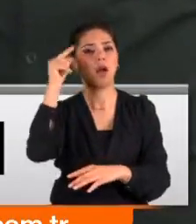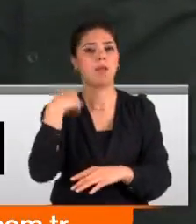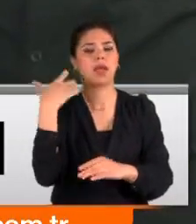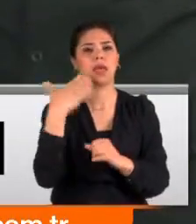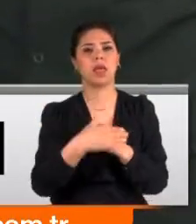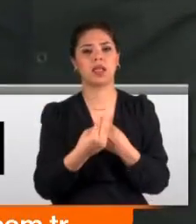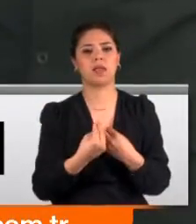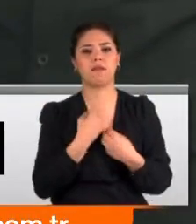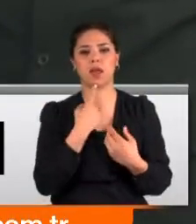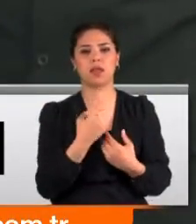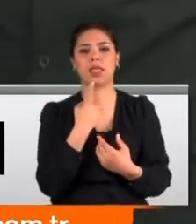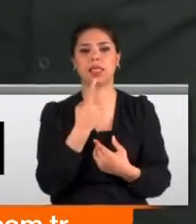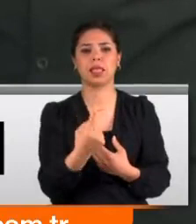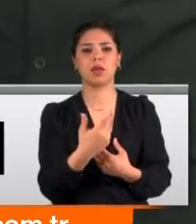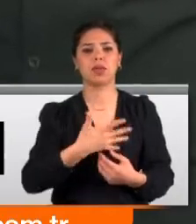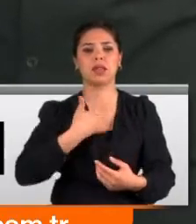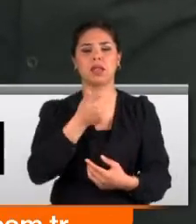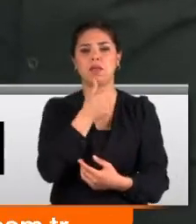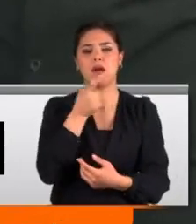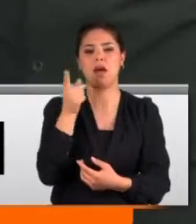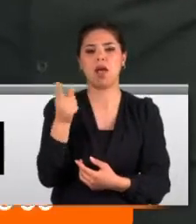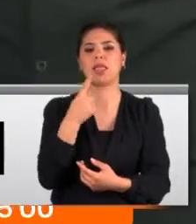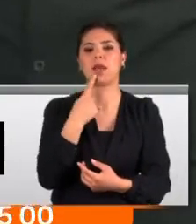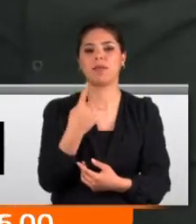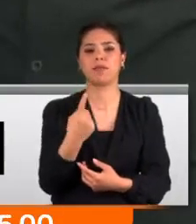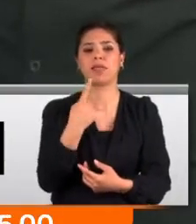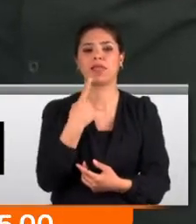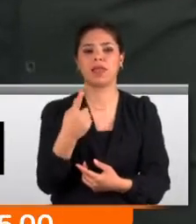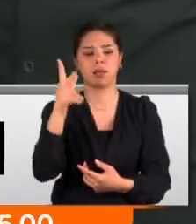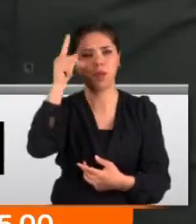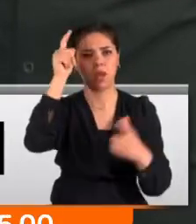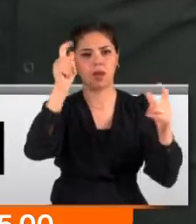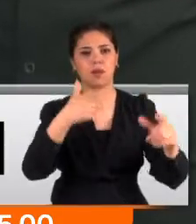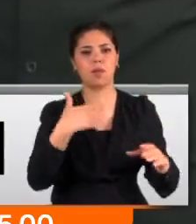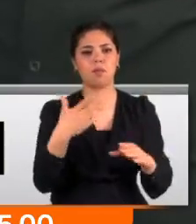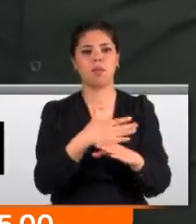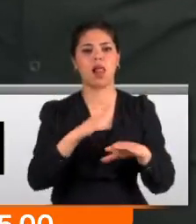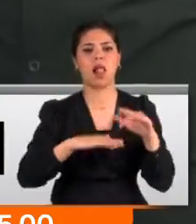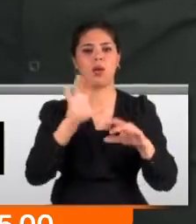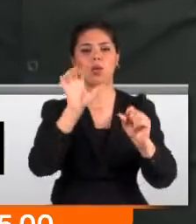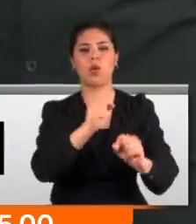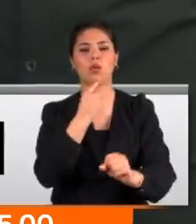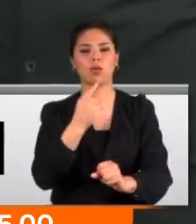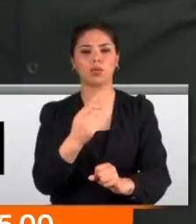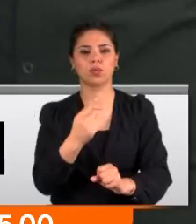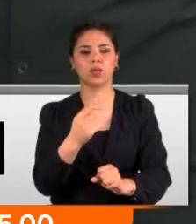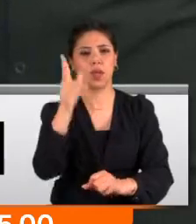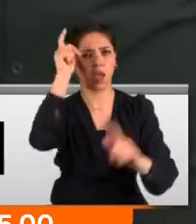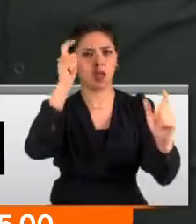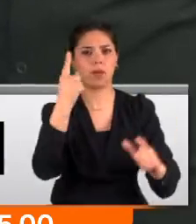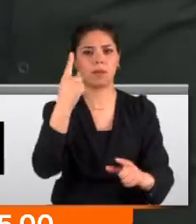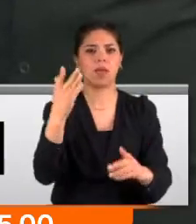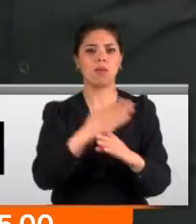yasak koymuş. Diyor ki istenmeyen adam ilan ettik seni. Diyor ki Amerika'daki mallarına el koydum. Ulan